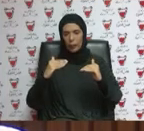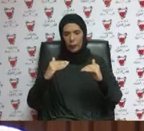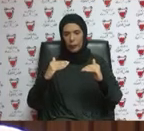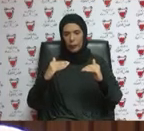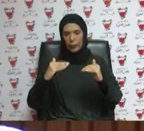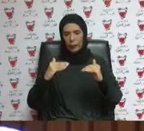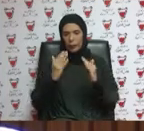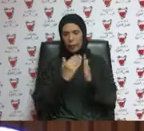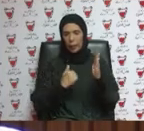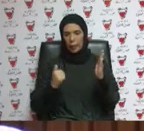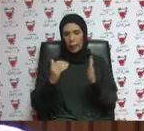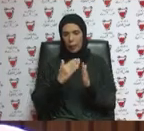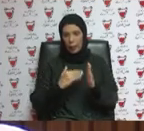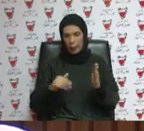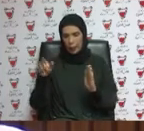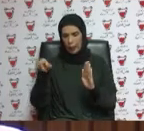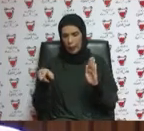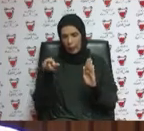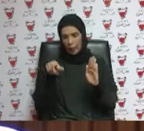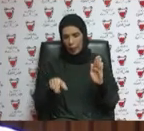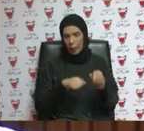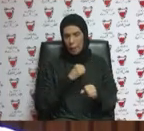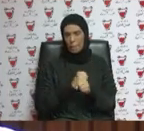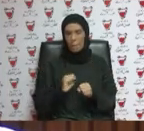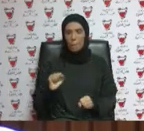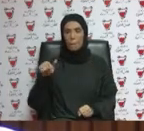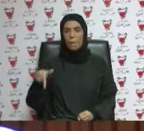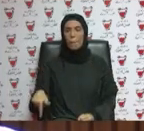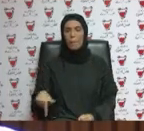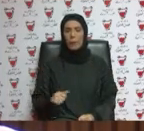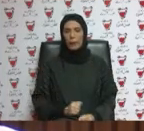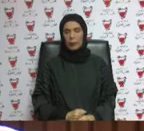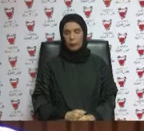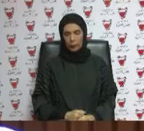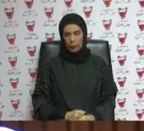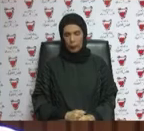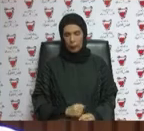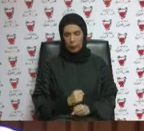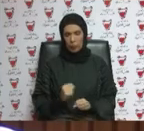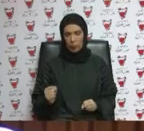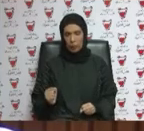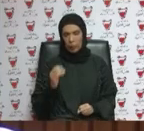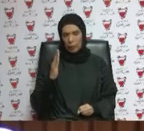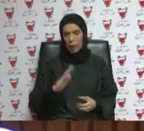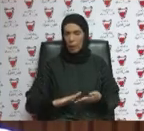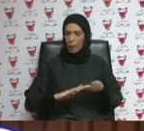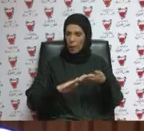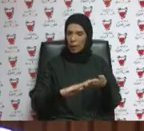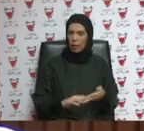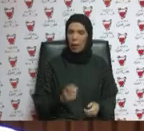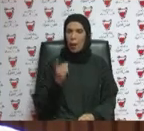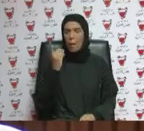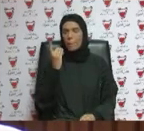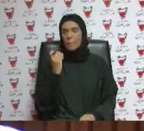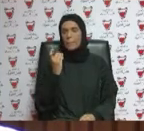الاقتصادي بحماية العمالة البحرينية، حيث يقدم هذا المشروع مساعدة إلى 100,000